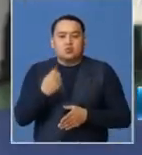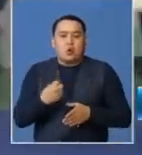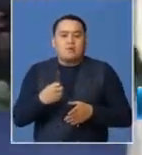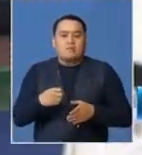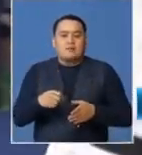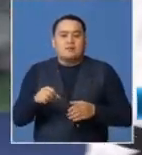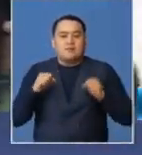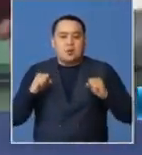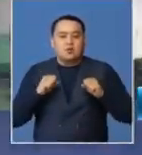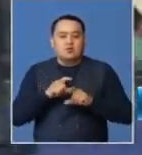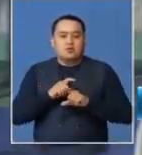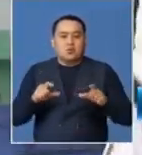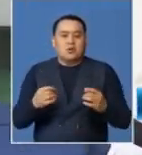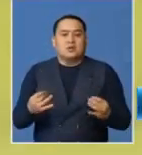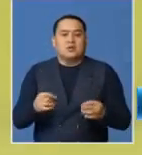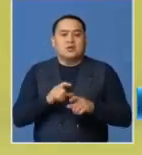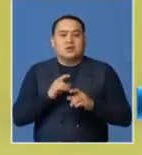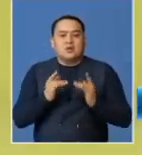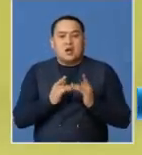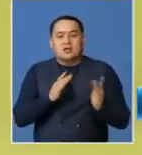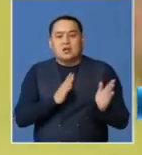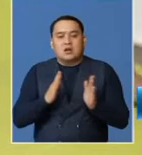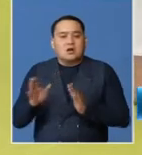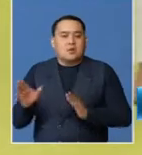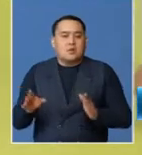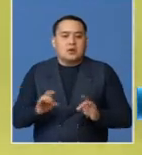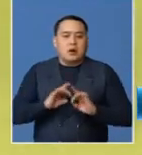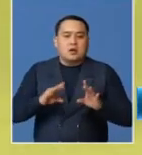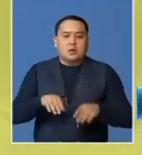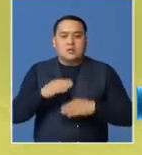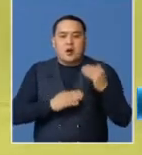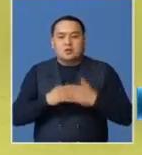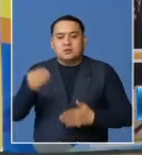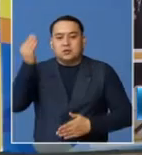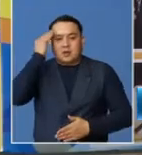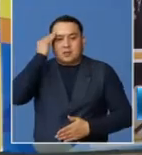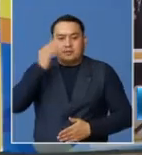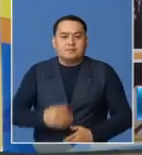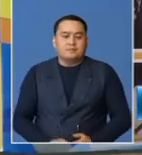воспитанников спортивной школы-интерната. Кроме теоретических, он поделился и практическими знаниями.